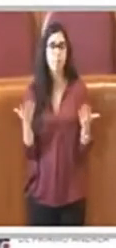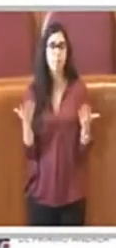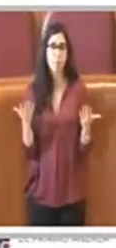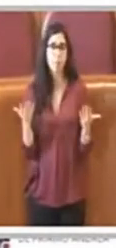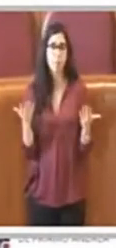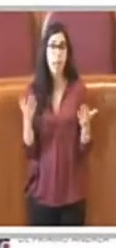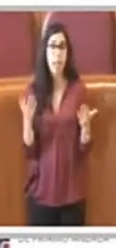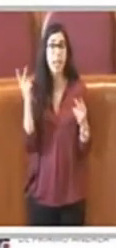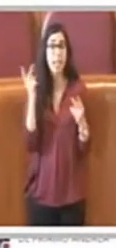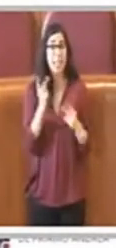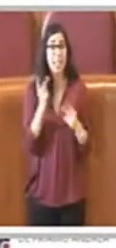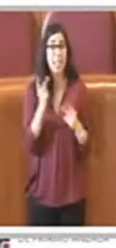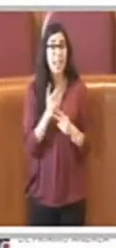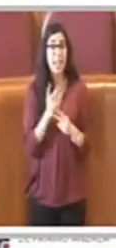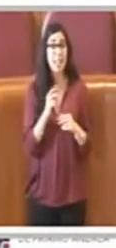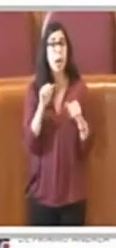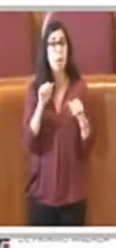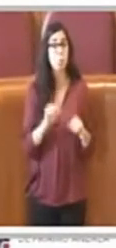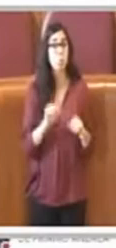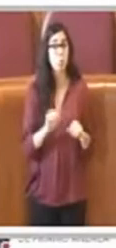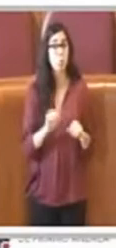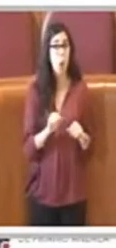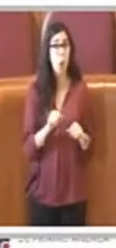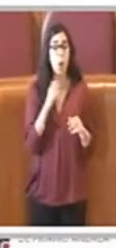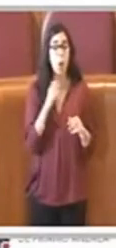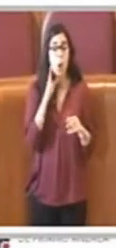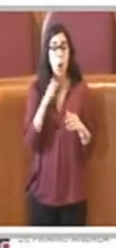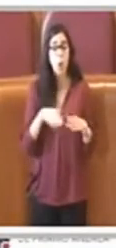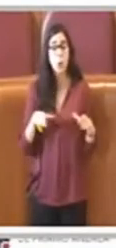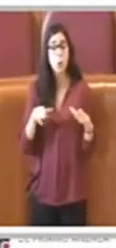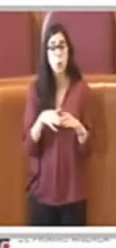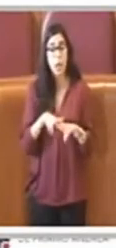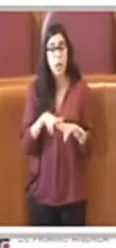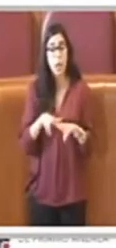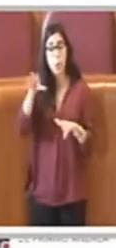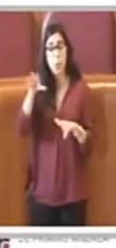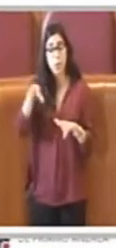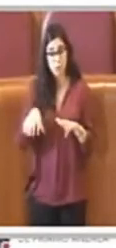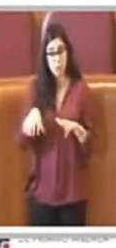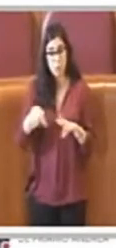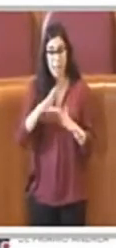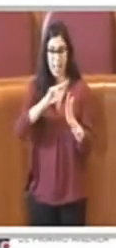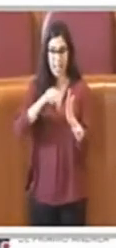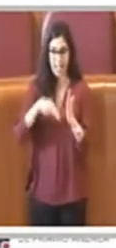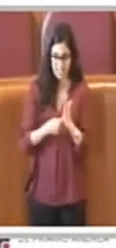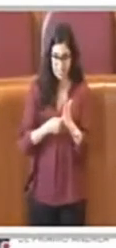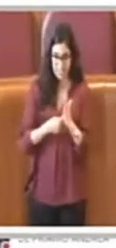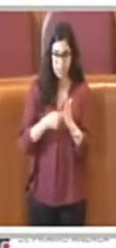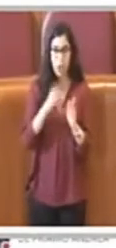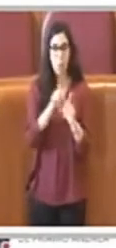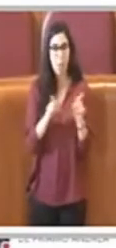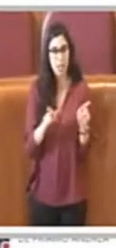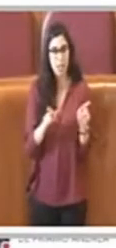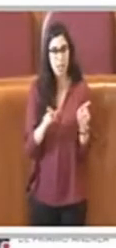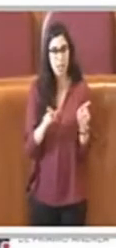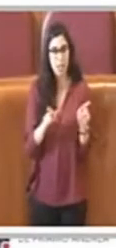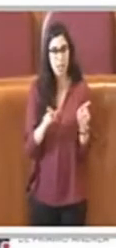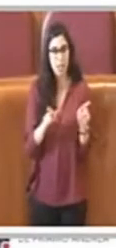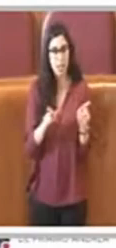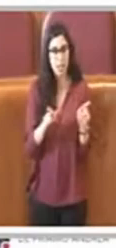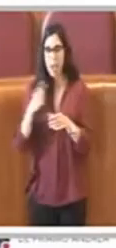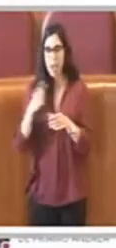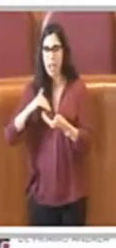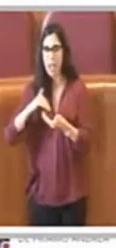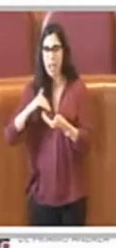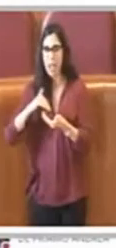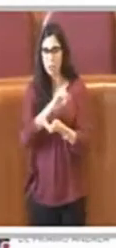potrebbero iscrivere tranquillamente alla consulta municipale tutti i soggetti iscritti ad una stessa associazione. Chiaramente questo